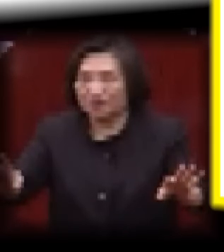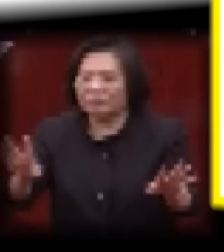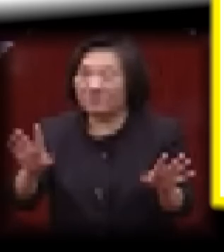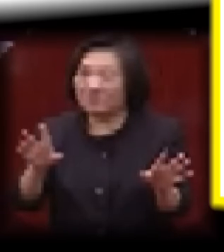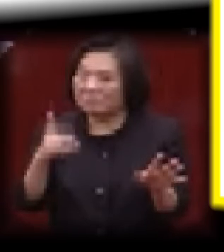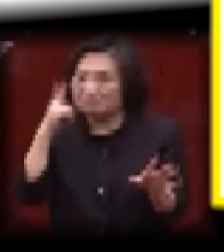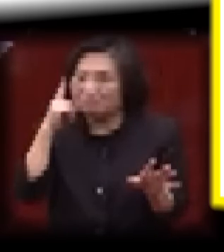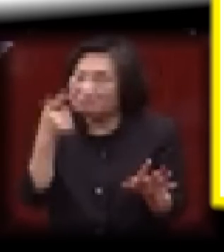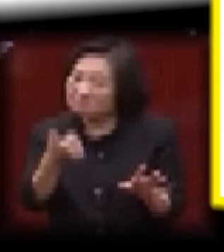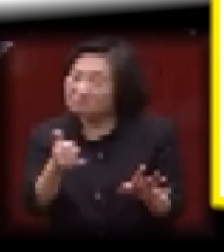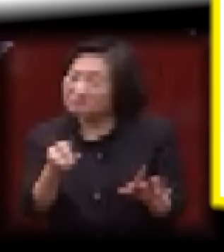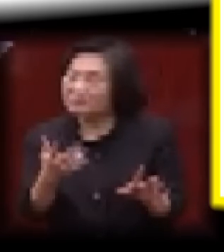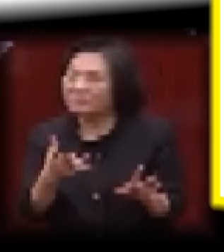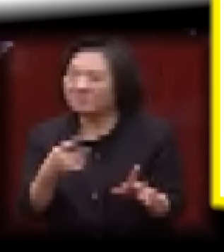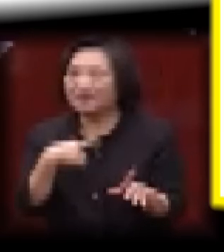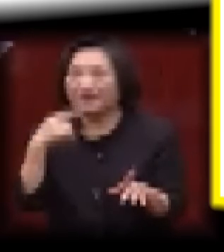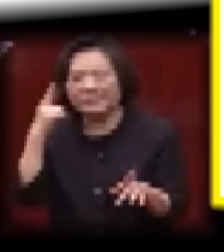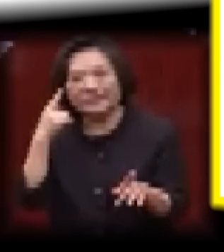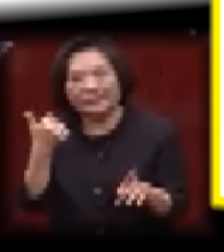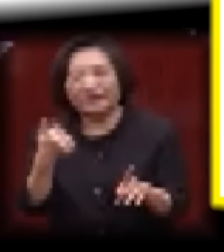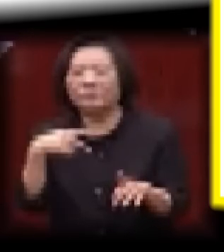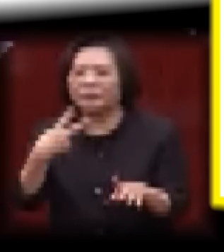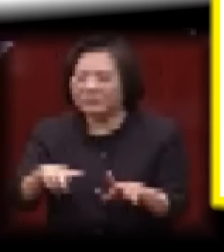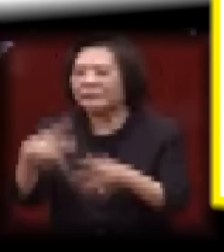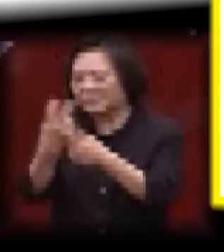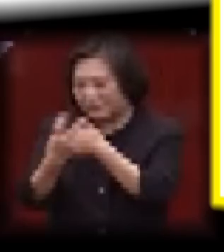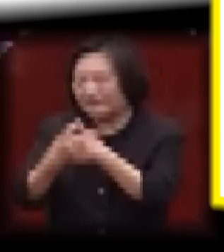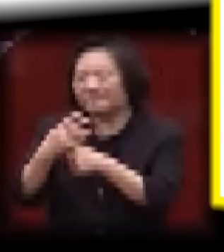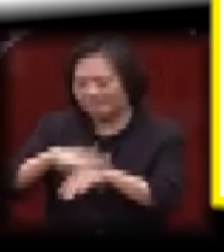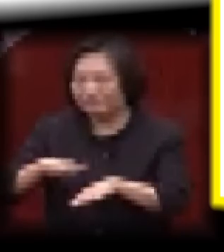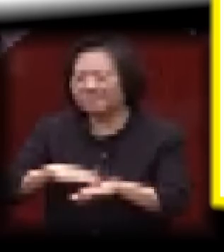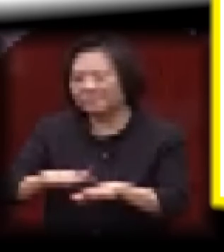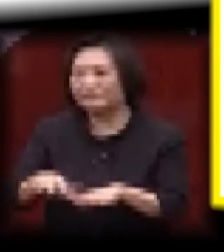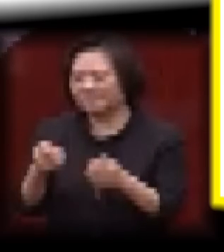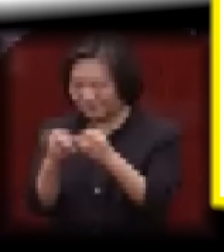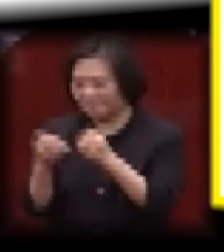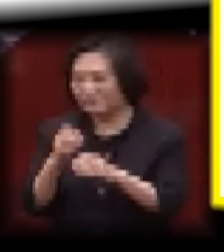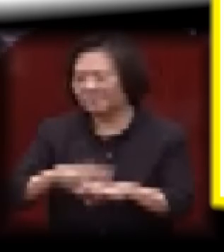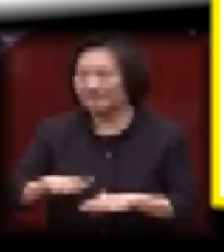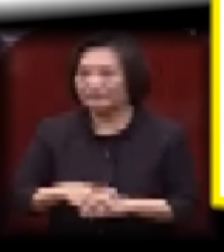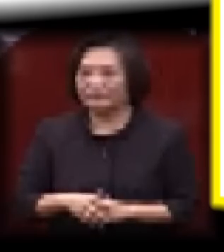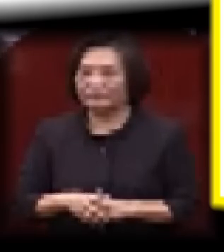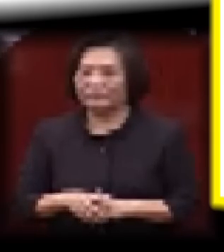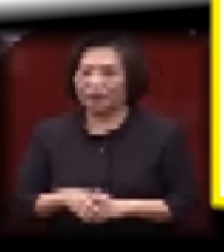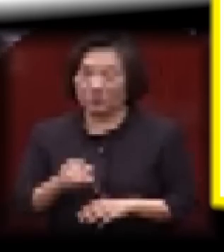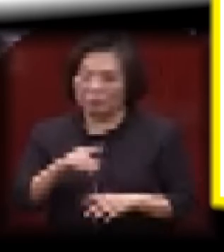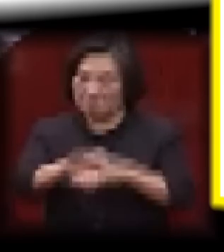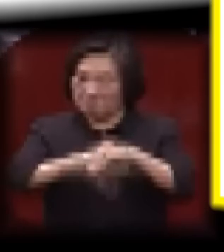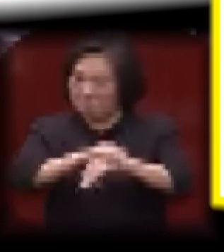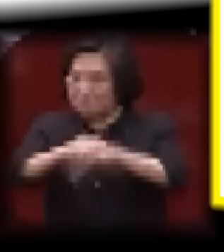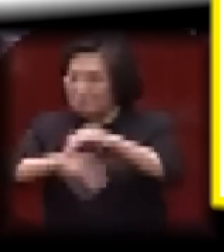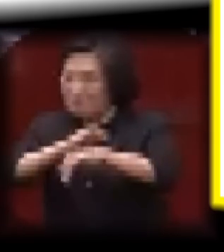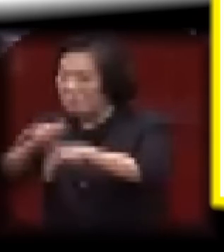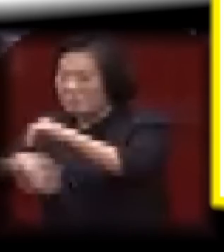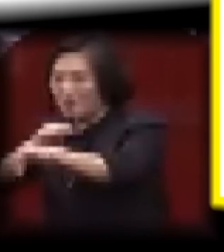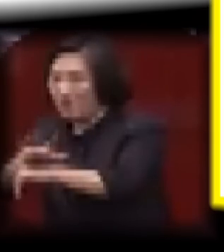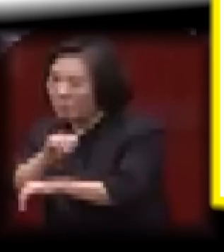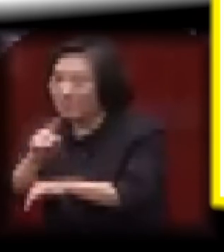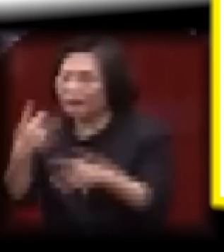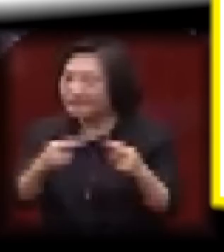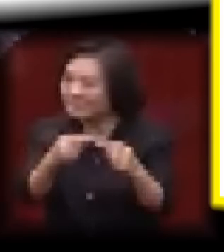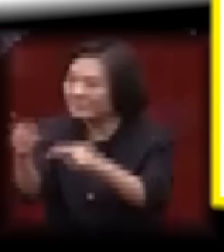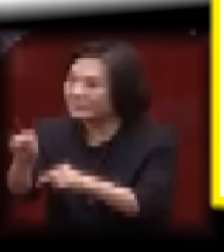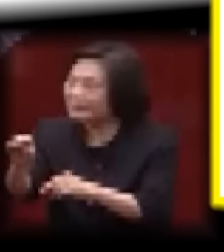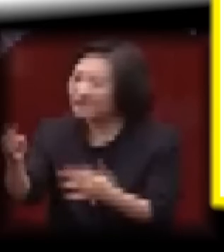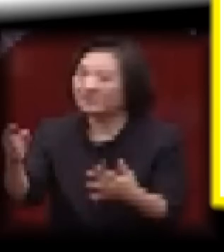你这样看看有这么多推动式，有这么多工作站，到底是推动的几件，你知道吗？到底问题有没有什么要修正的？